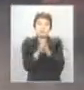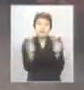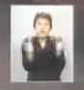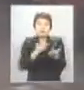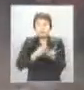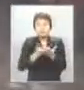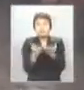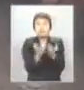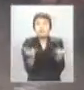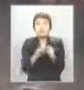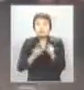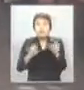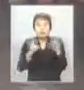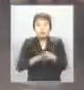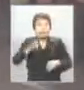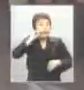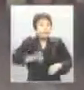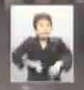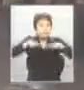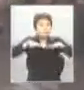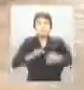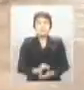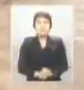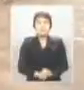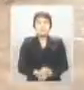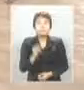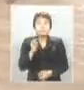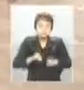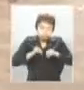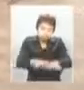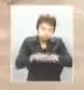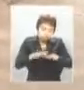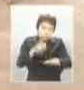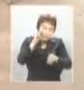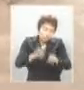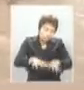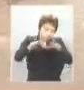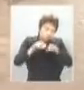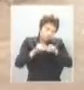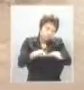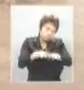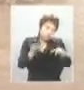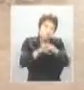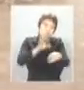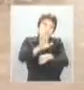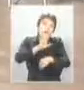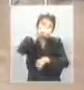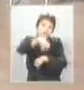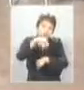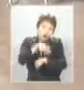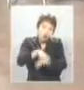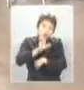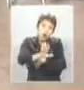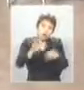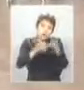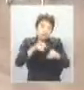ซื้อของในตลาดท่ามกลางน้ำท่วมน้ำททลัษ์เข้าทวมพื้นที่ชุมชนในเขทเทบเมืองดอกคำใต้เป็นน้ำที่